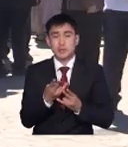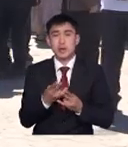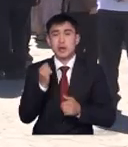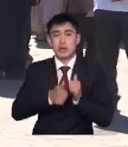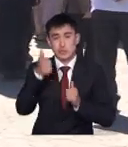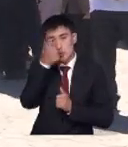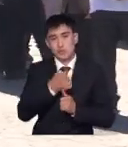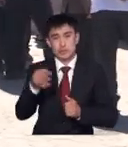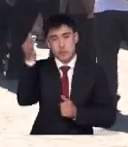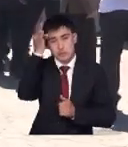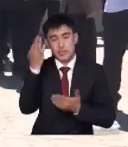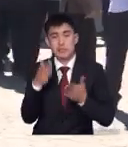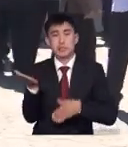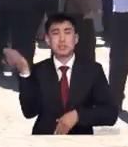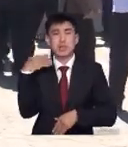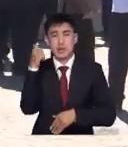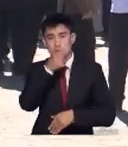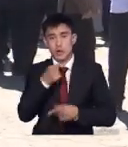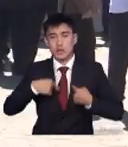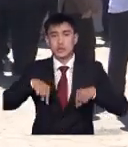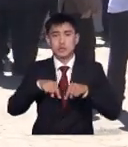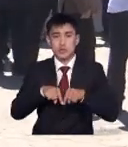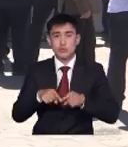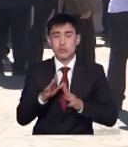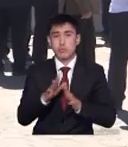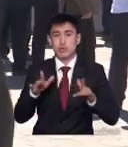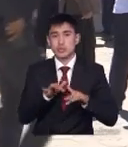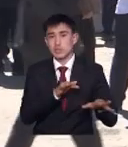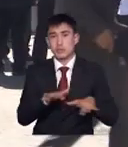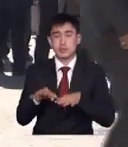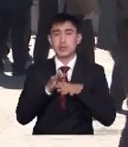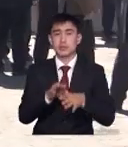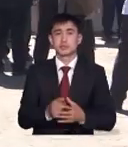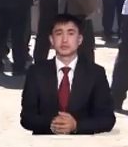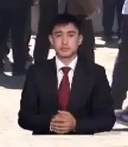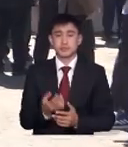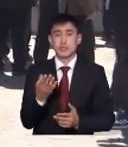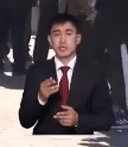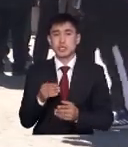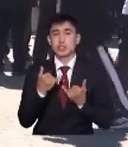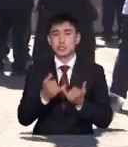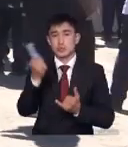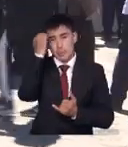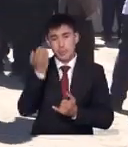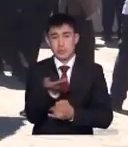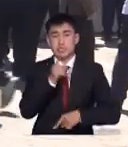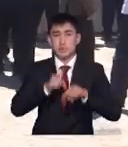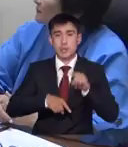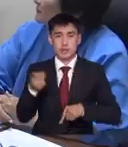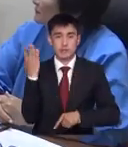год вспоминать о событиях тех годов, организовывать еще больше аналогичных мероприятий и чтить память наших